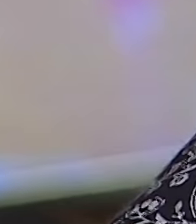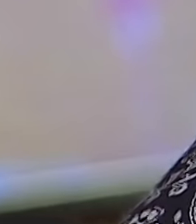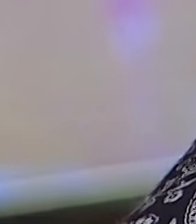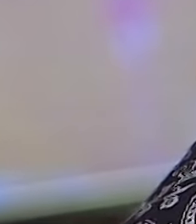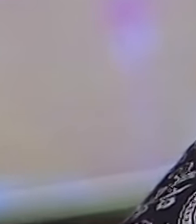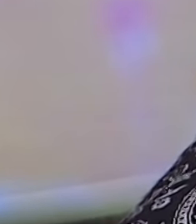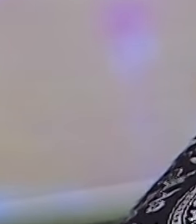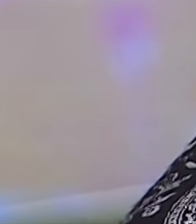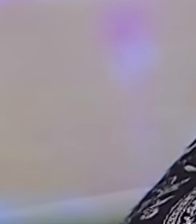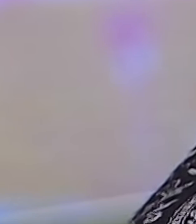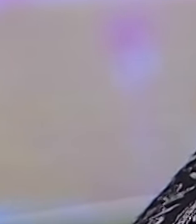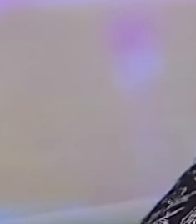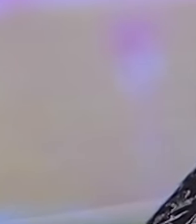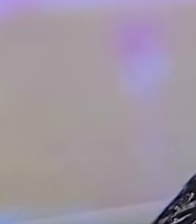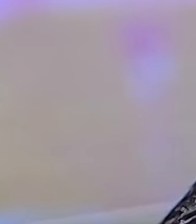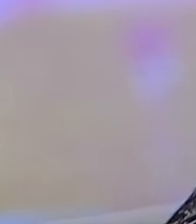وفرج